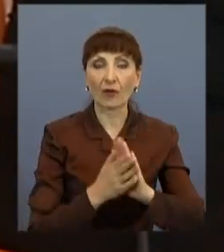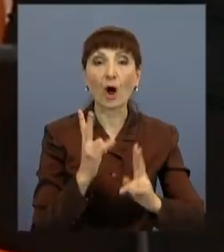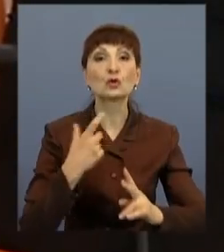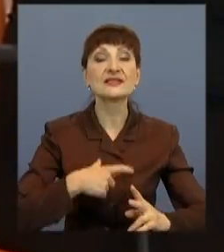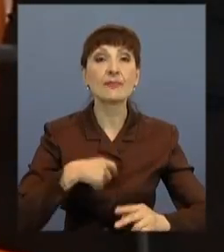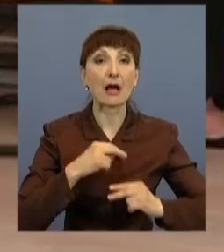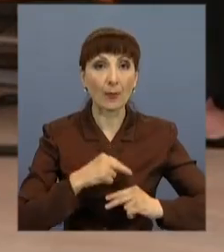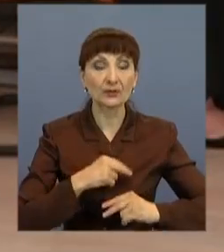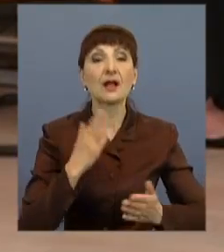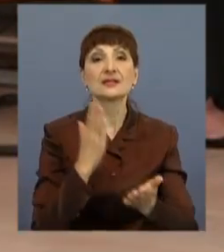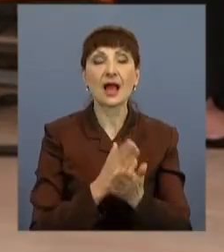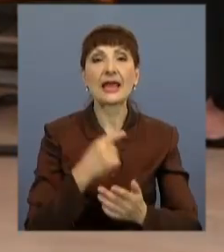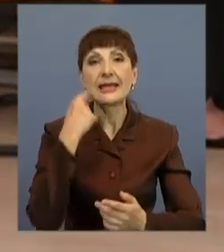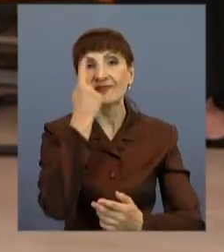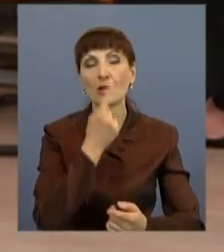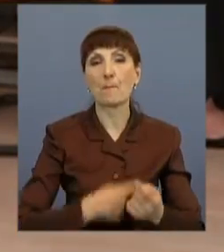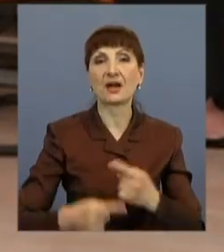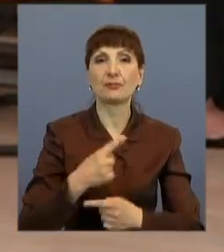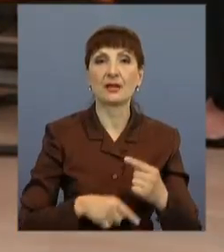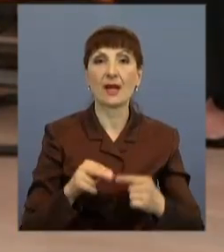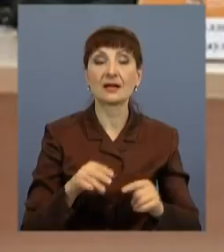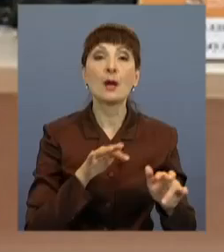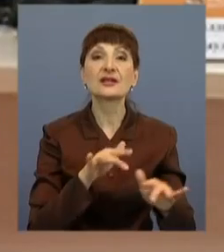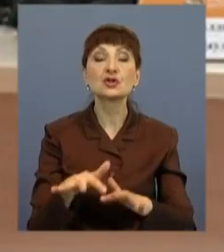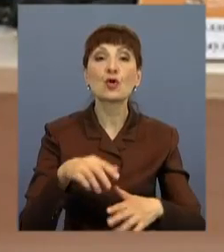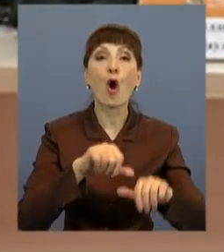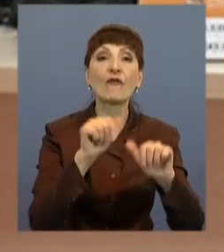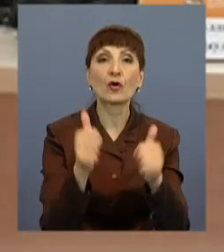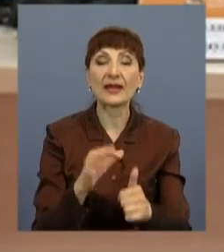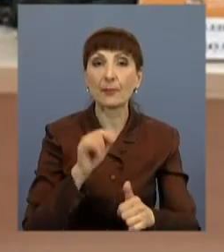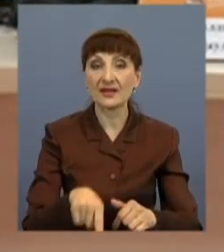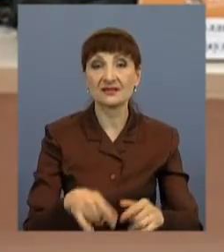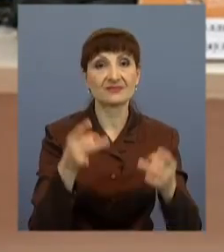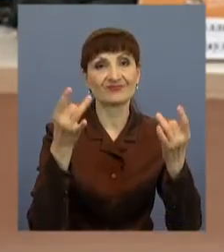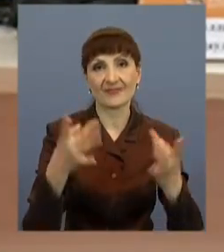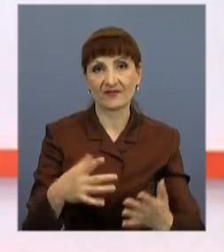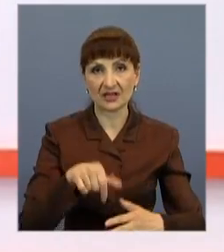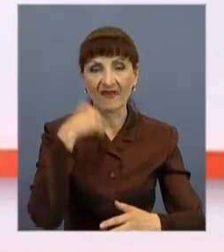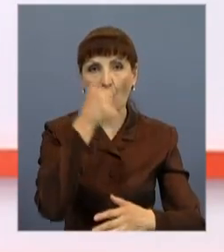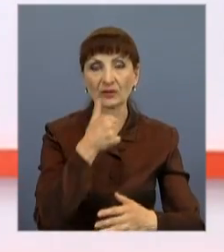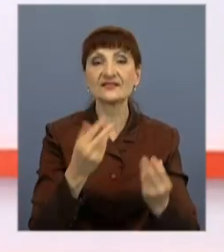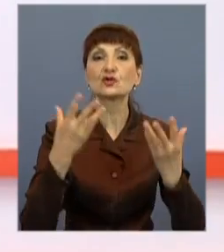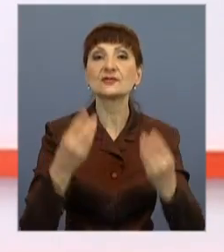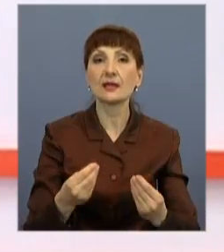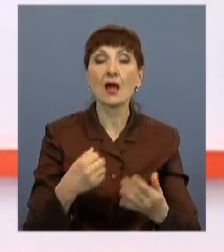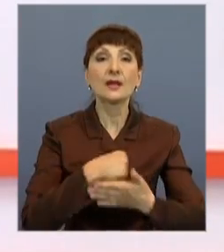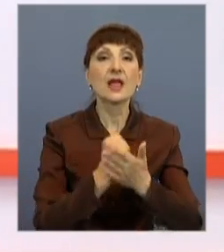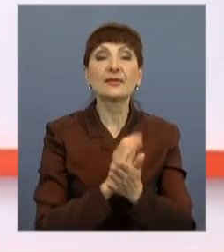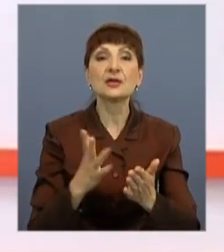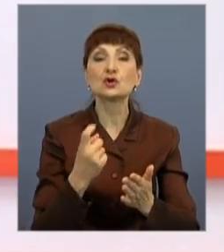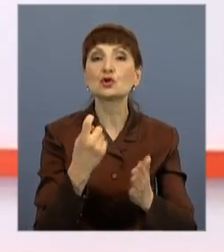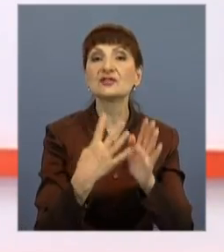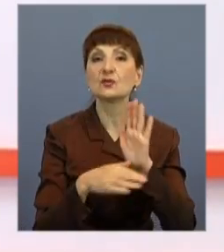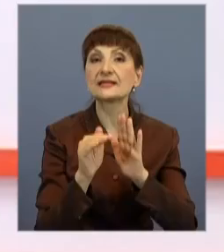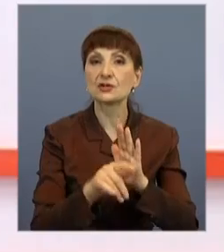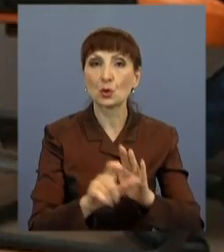себя, стали индивидуальными предпринимателями. Процедуру оформления ИП с этого года упростили. На сегодняшний день неопределен статус у 190